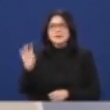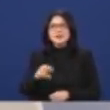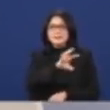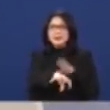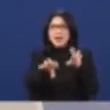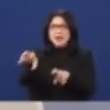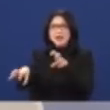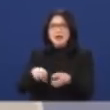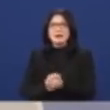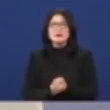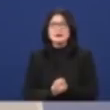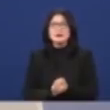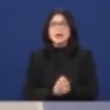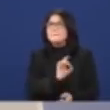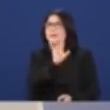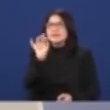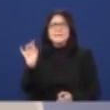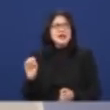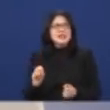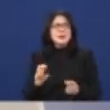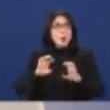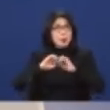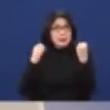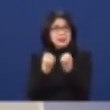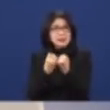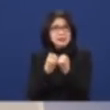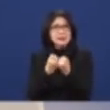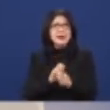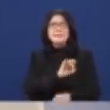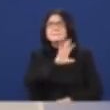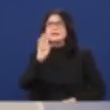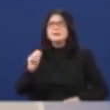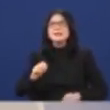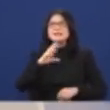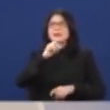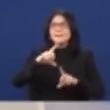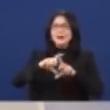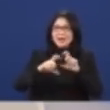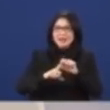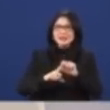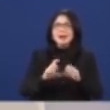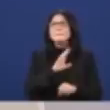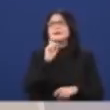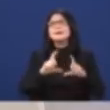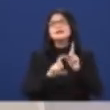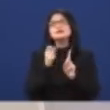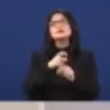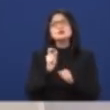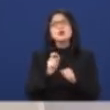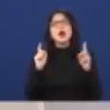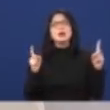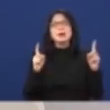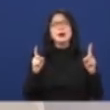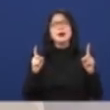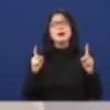daerah berbagai organisasi berbagai ras berbagai suku berbagai agama saat